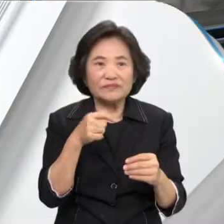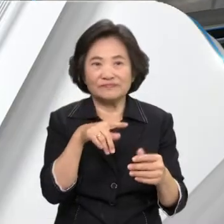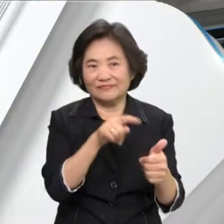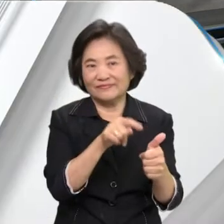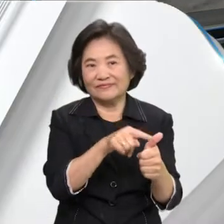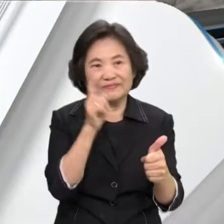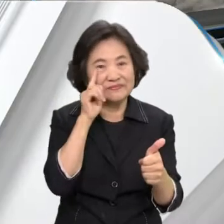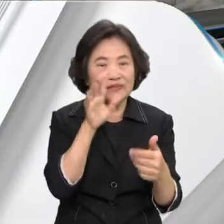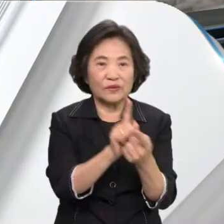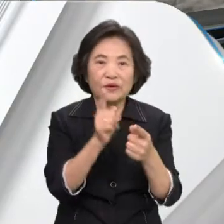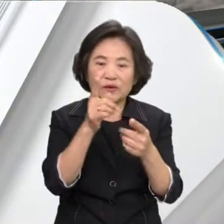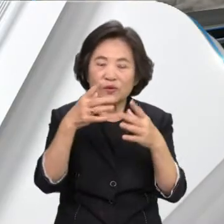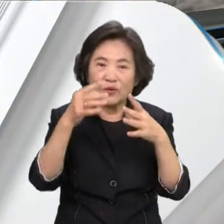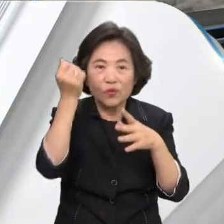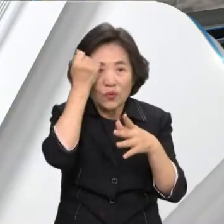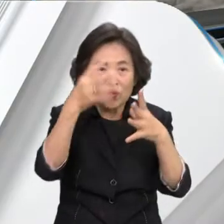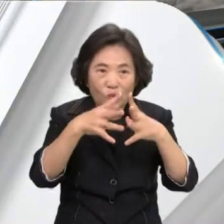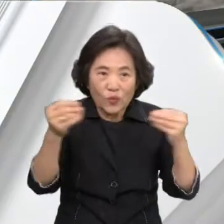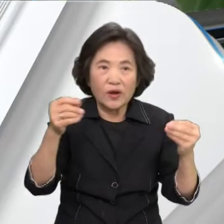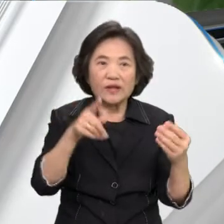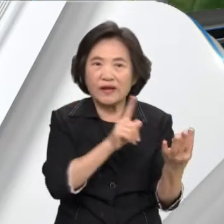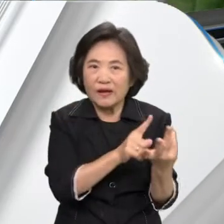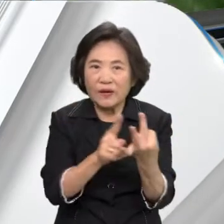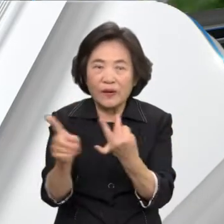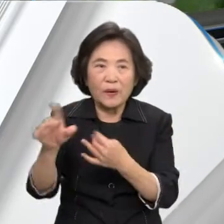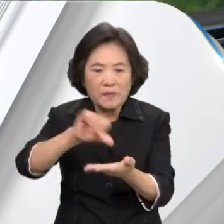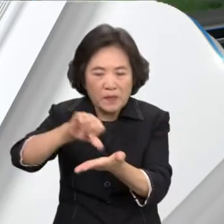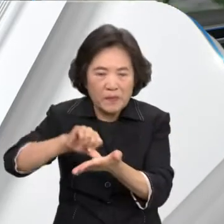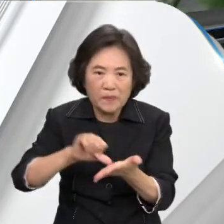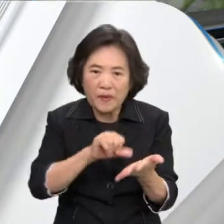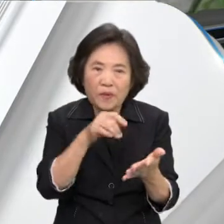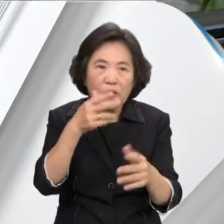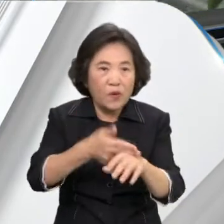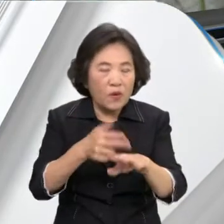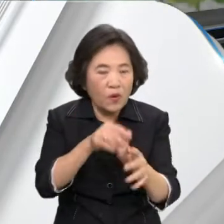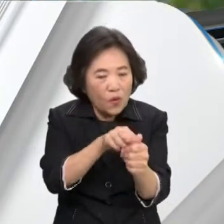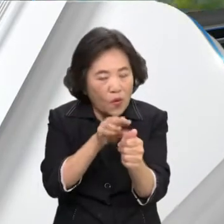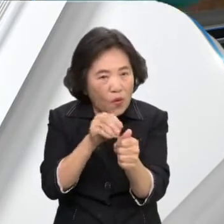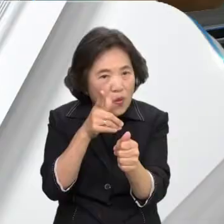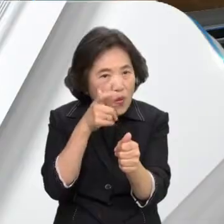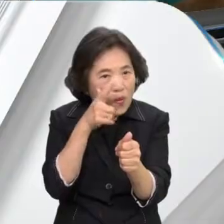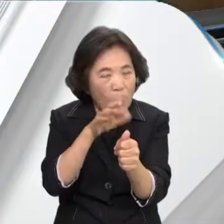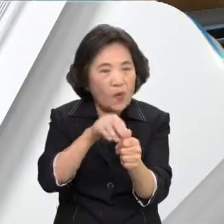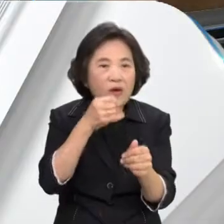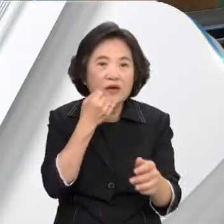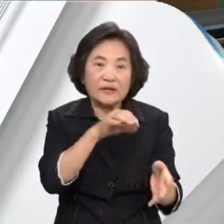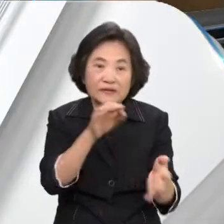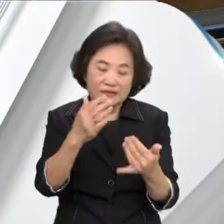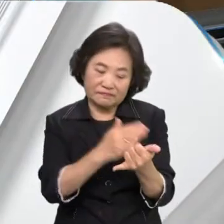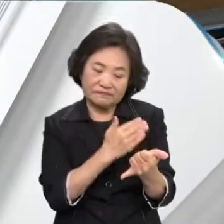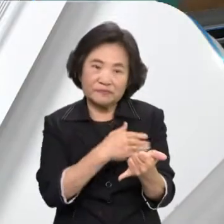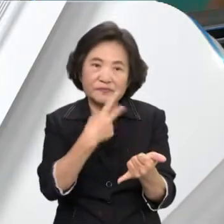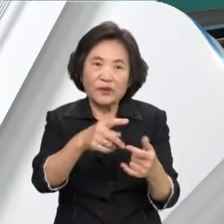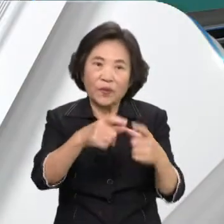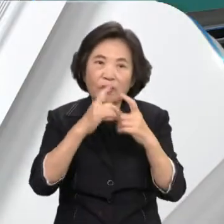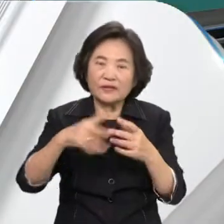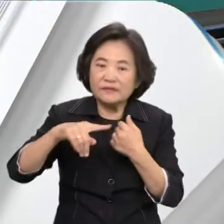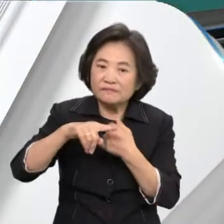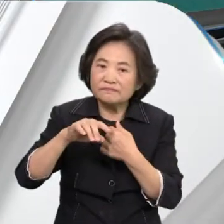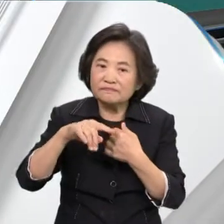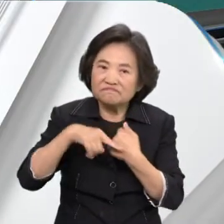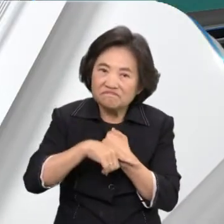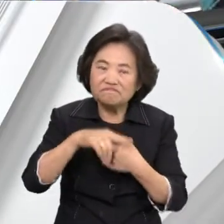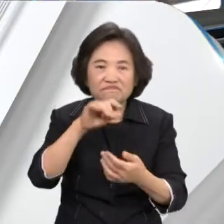火，针对孵化等提提农作物的栽培技术的学习，希望带转西部去持续推